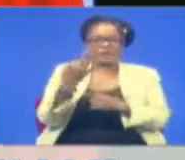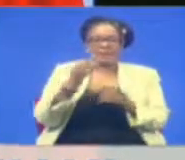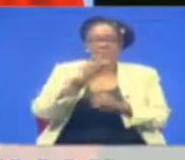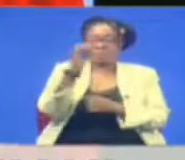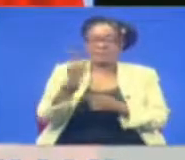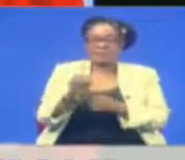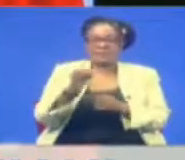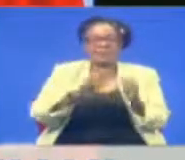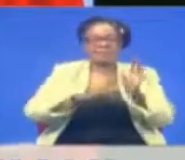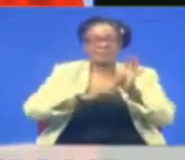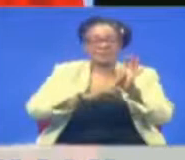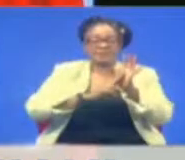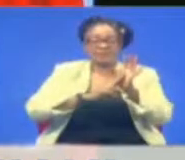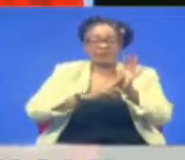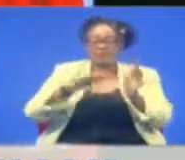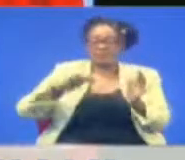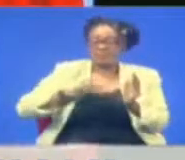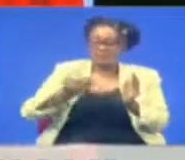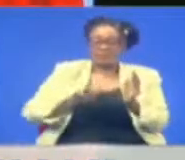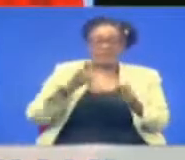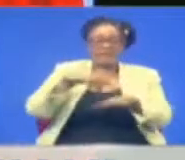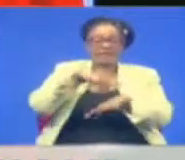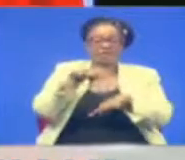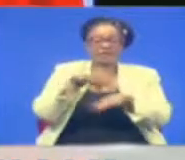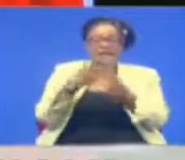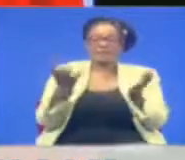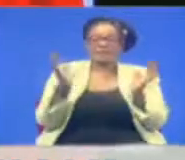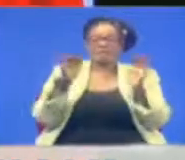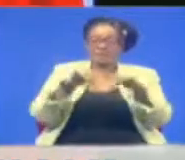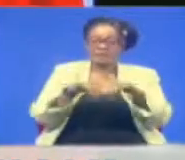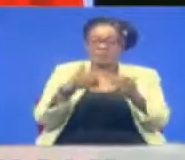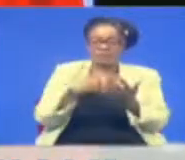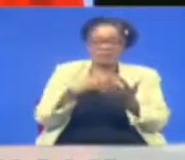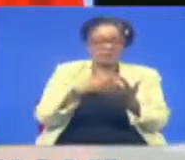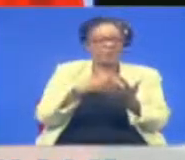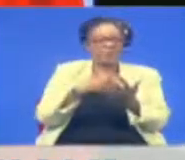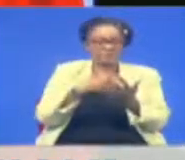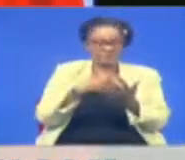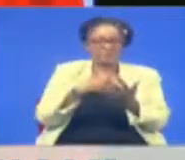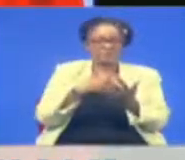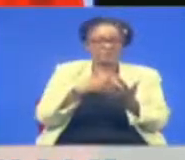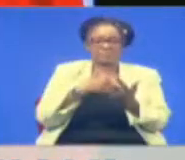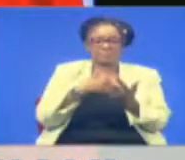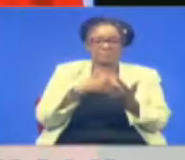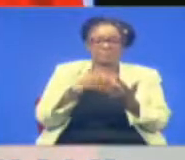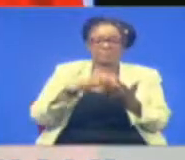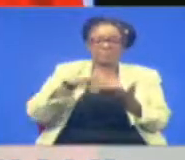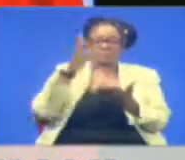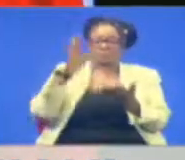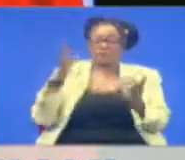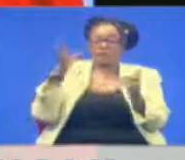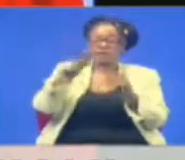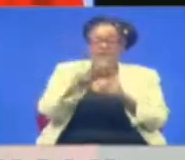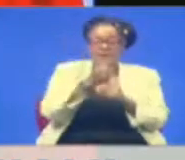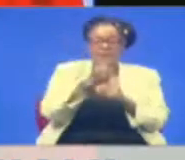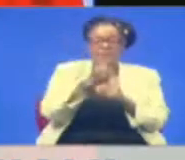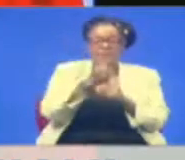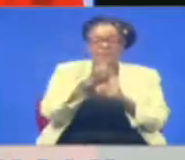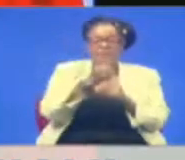of women in the National Assembly, we still have more work to be done to achieve the constitutionally